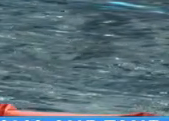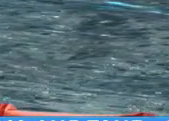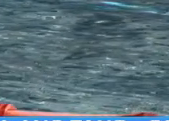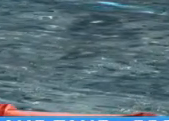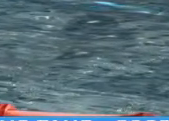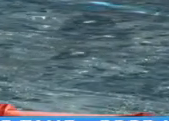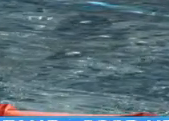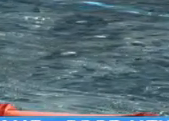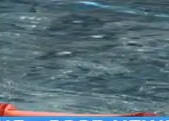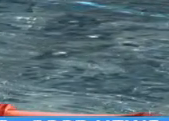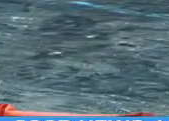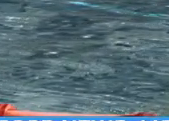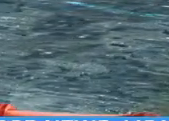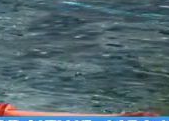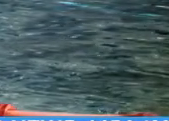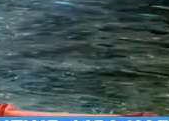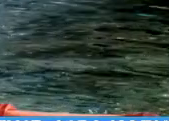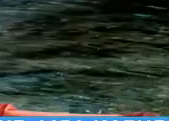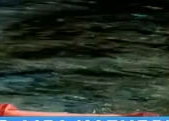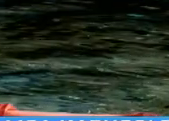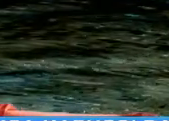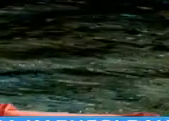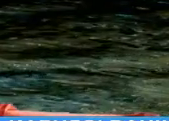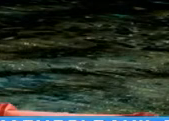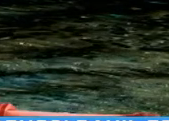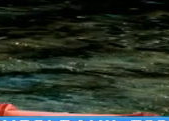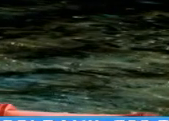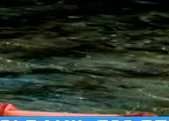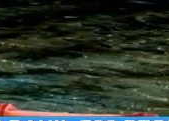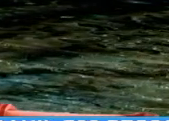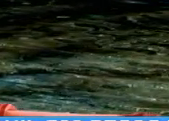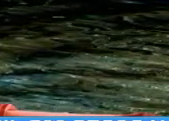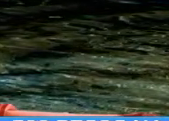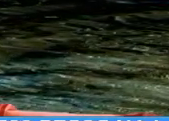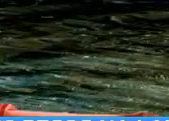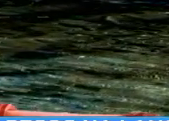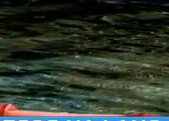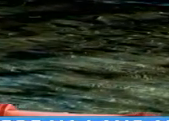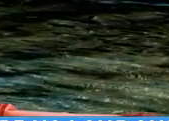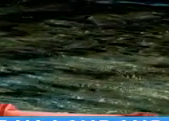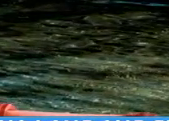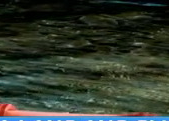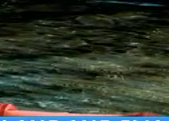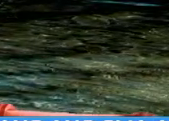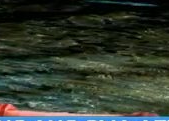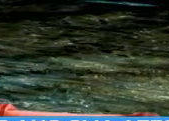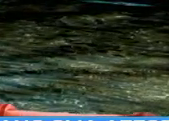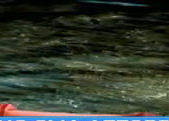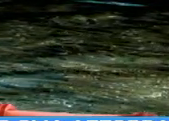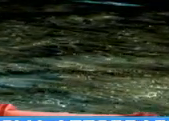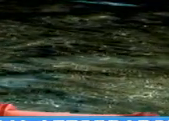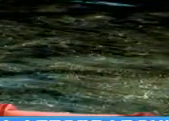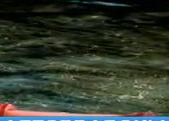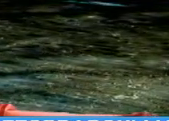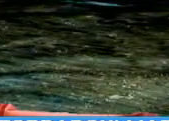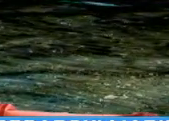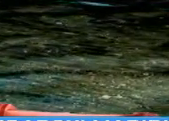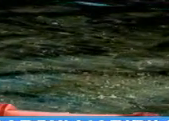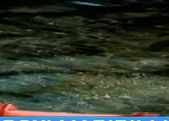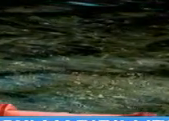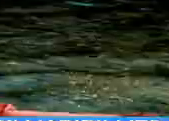Pinaalalahanan ng Department of Health ang mga residente sa Puerto Galera kasunod ng resulta ng water quality testing sa 35 sampling stations